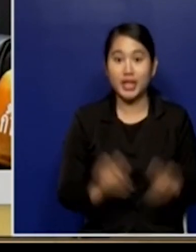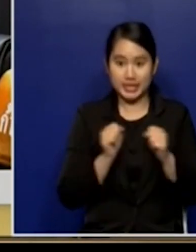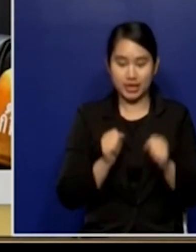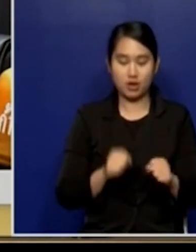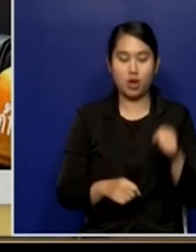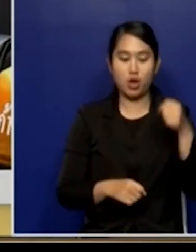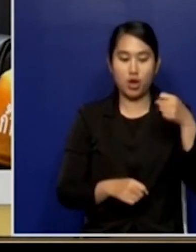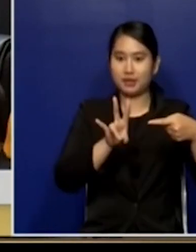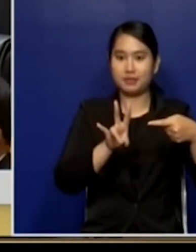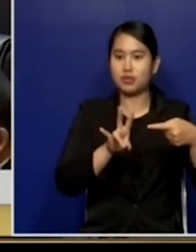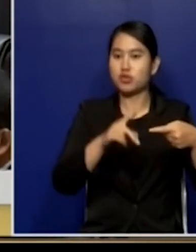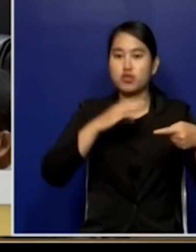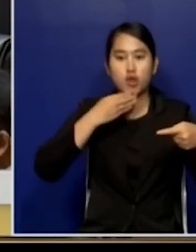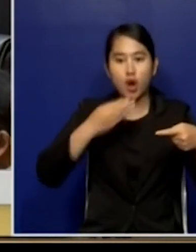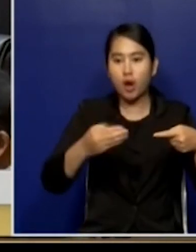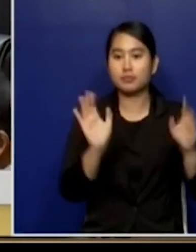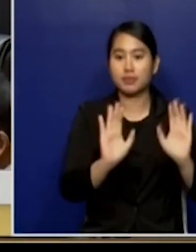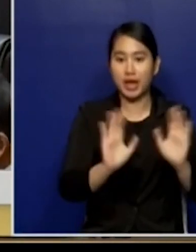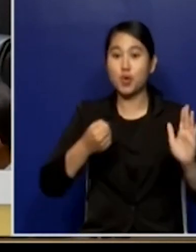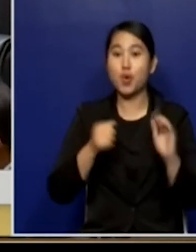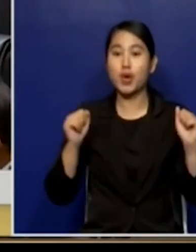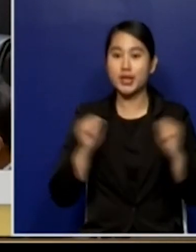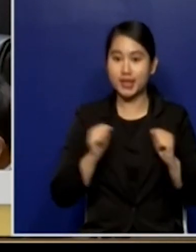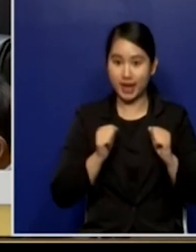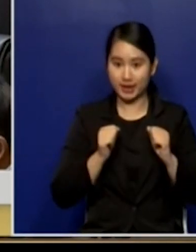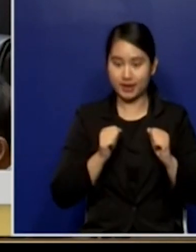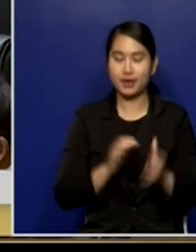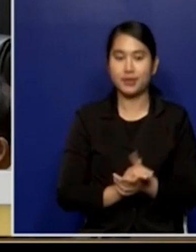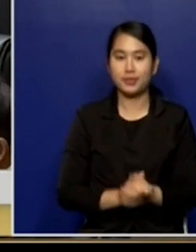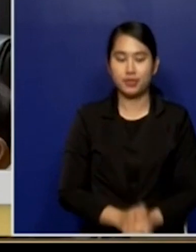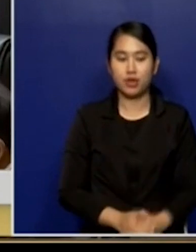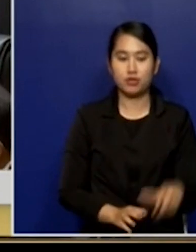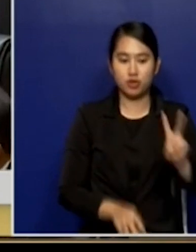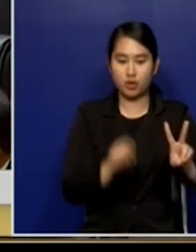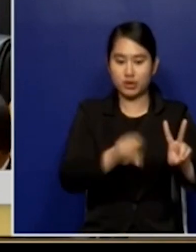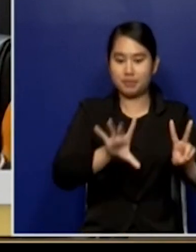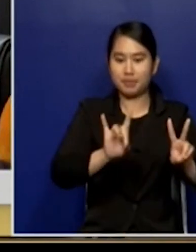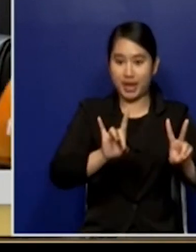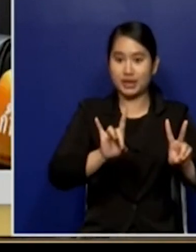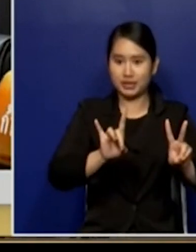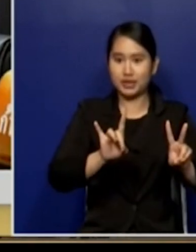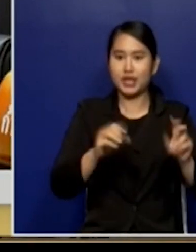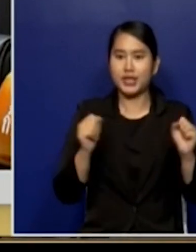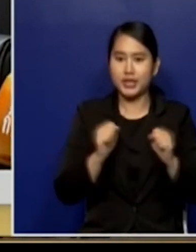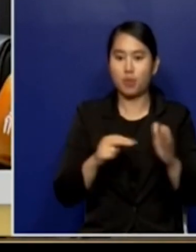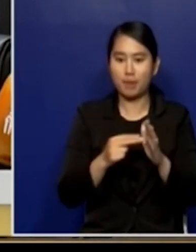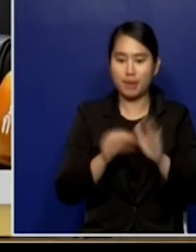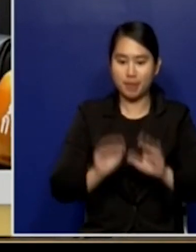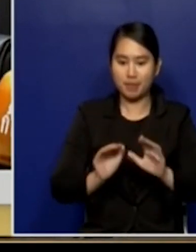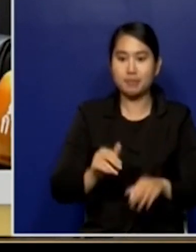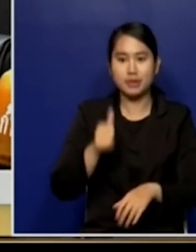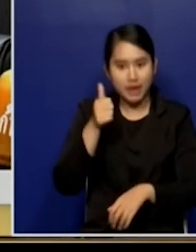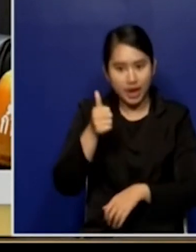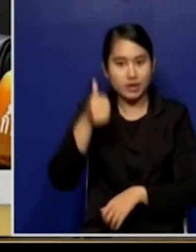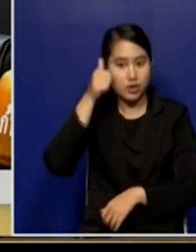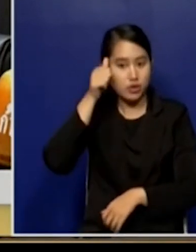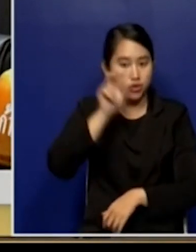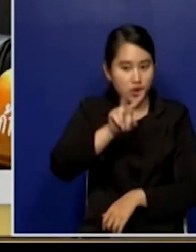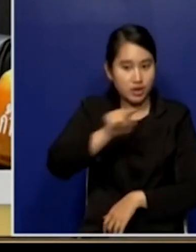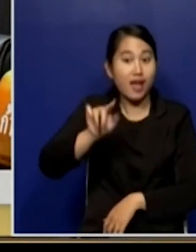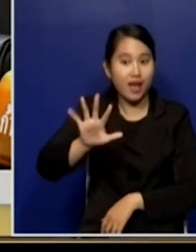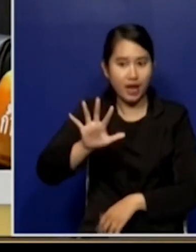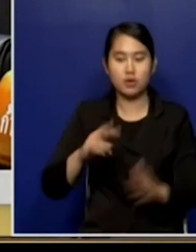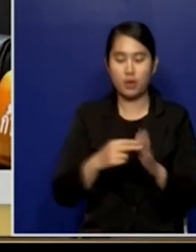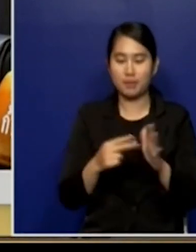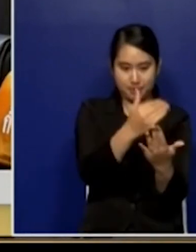70 องศาอยู่ตลอดนะเก็บในตู้เย็ธรมดา 2-8 องศาก็เก็บใน 5 วันนั่นหมายควถ้าคอเราวางแผนการกระ